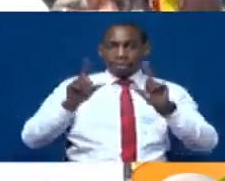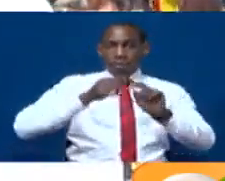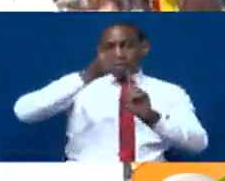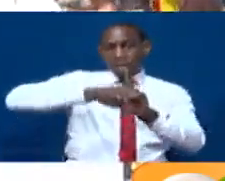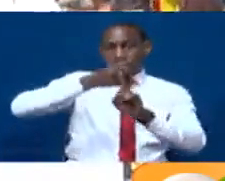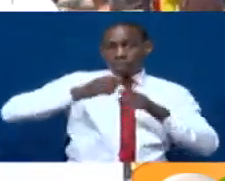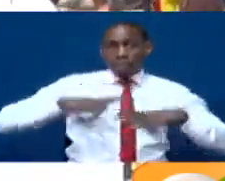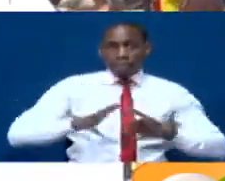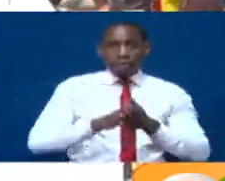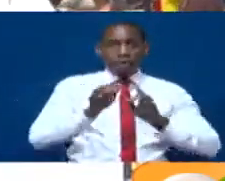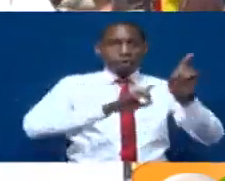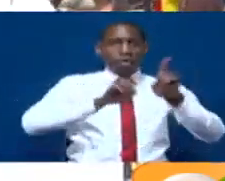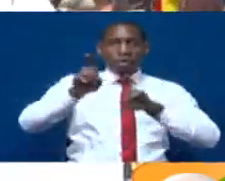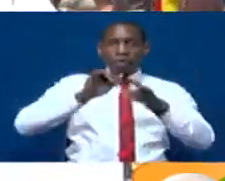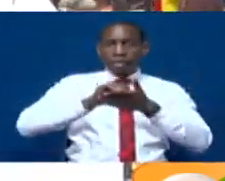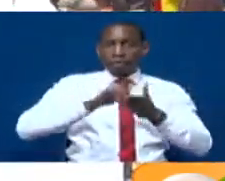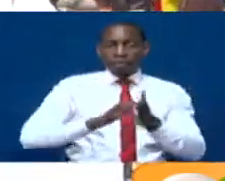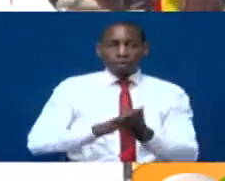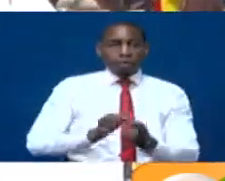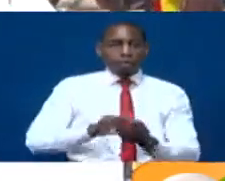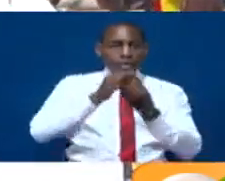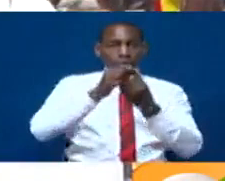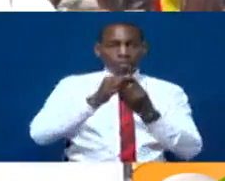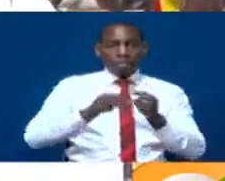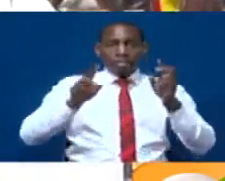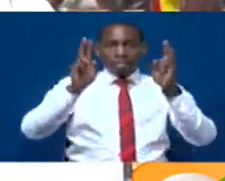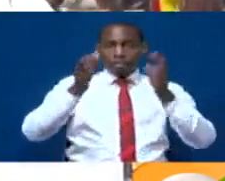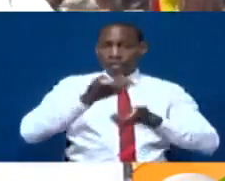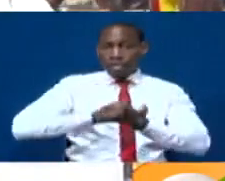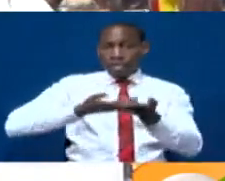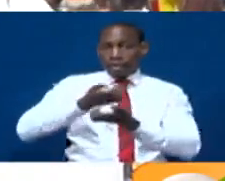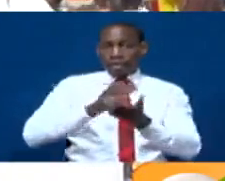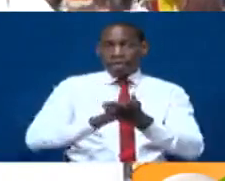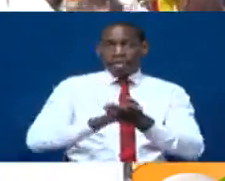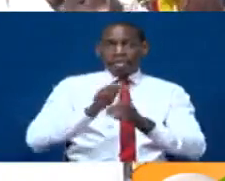Kenyans on their tours is that they will prioritize Mata's economy if